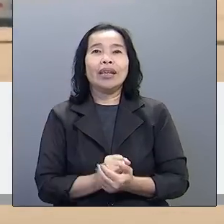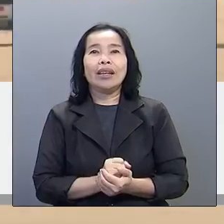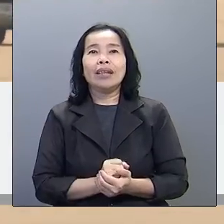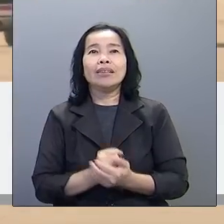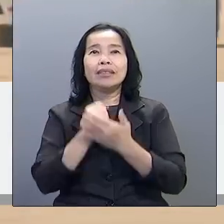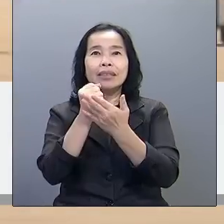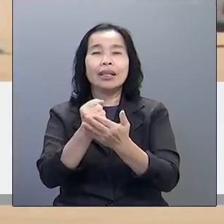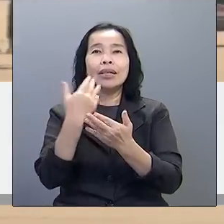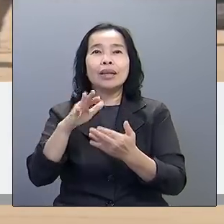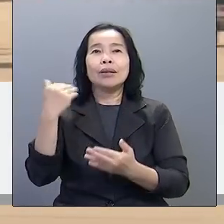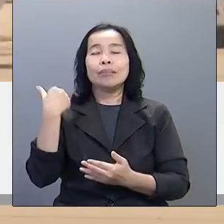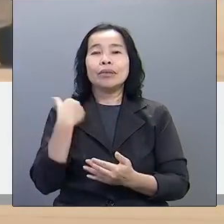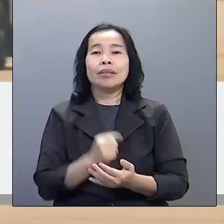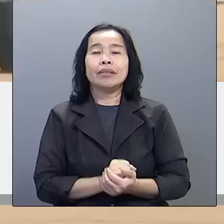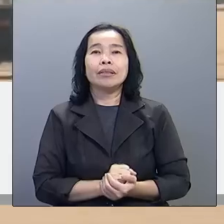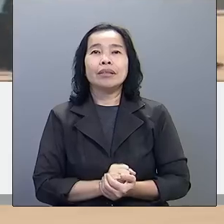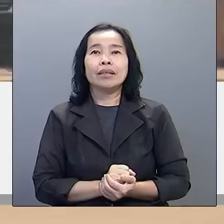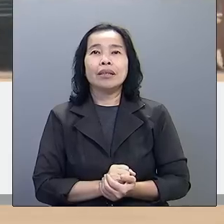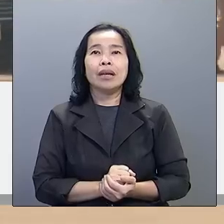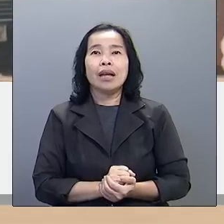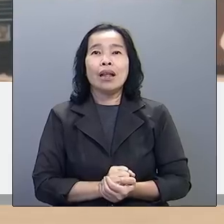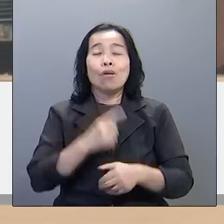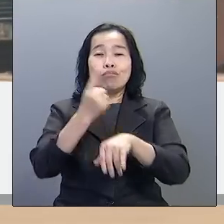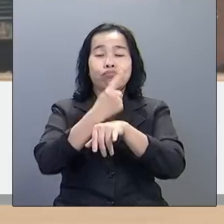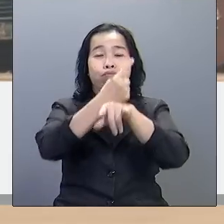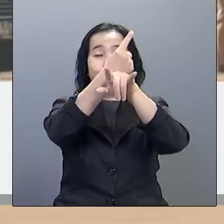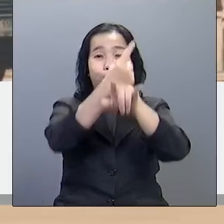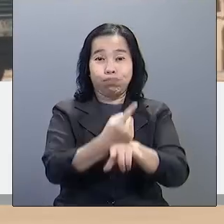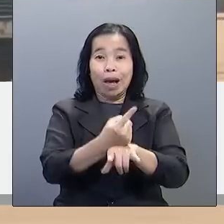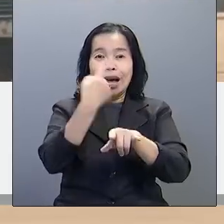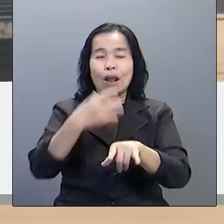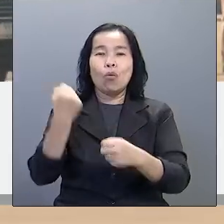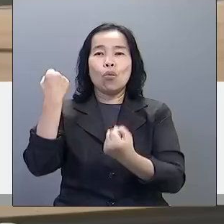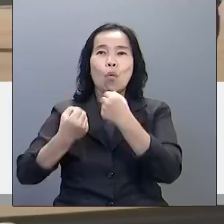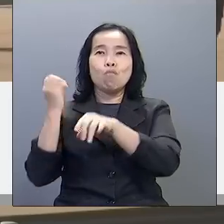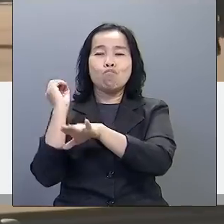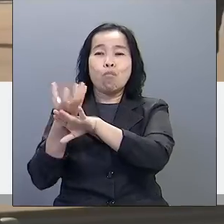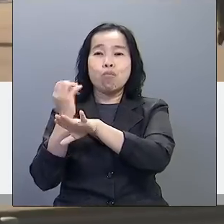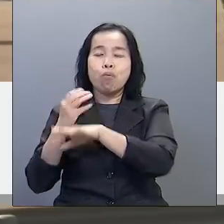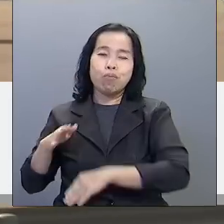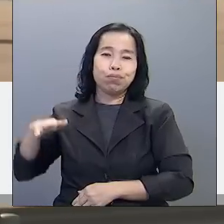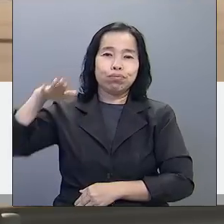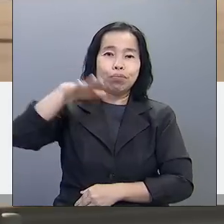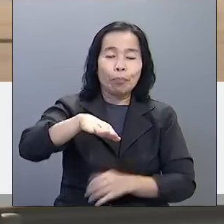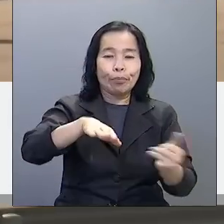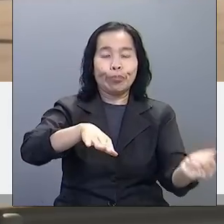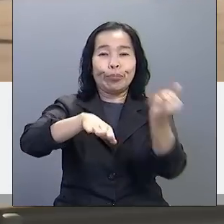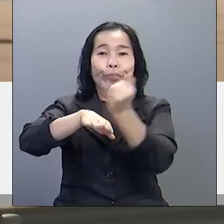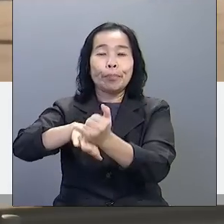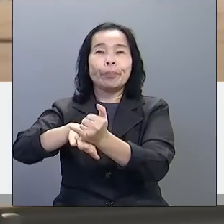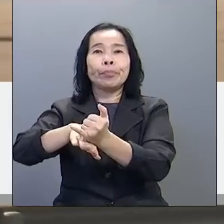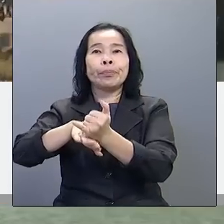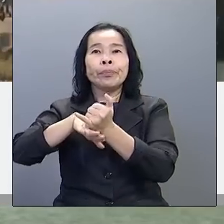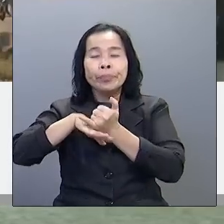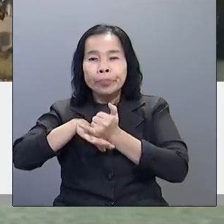วงอ่างทอง1คืนโดยทันทีที่เฮลิคอปเตอร์ลงจอดรถฉุกเฉินของมูลนิธิสว่างราชศรัทธาธรรมสถานเข้ารับ